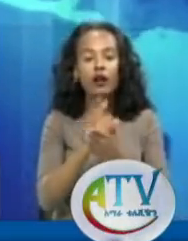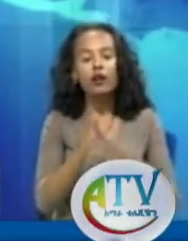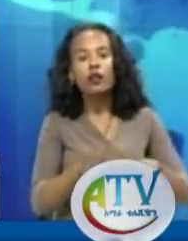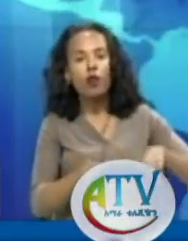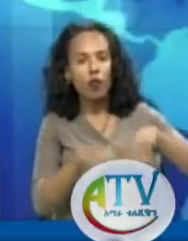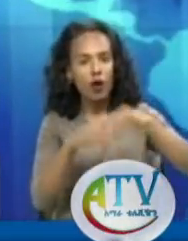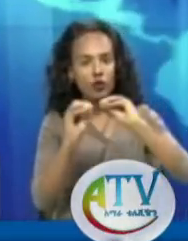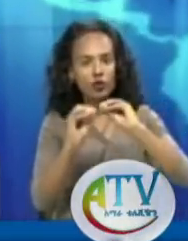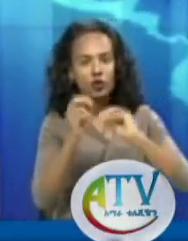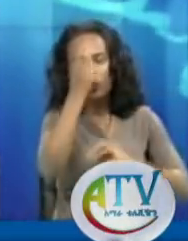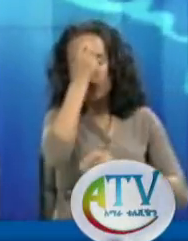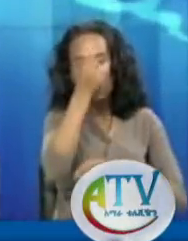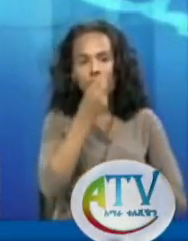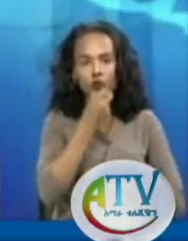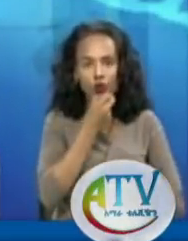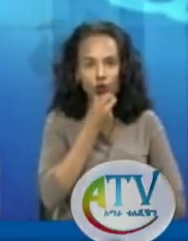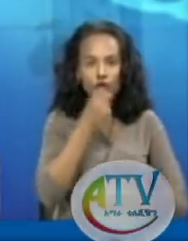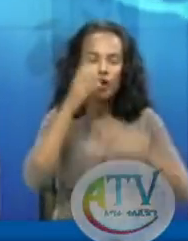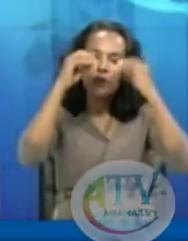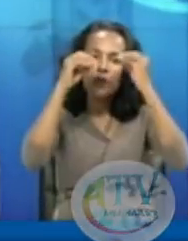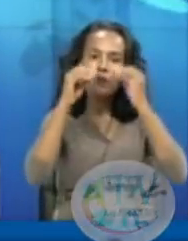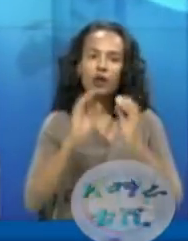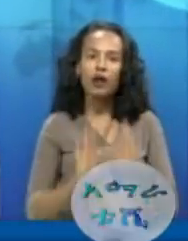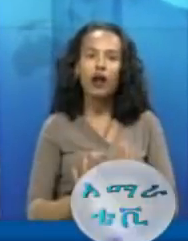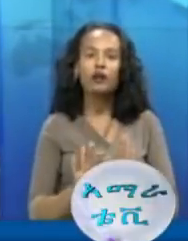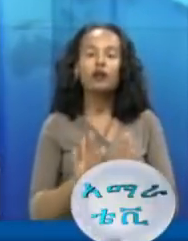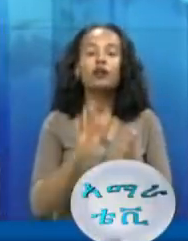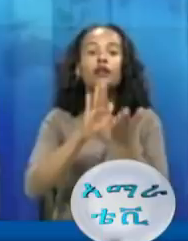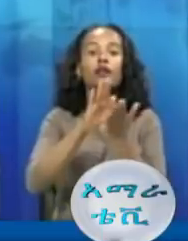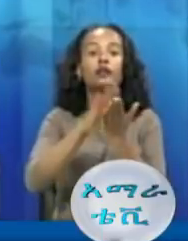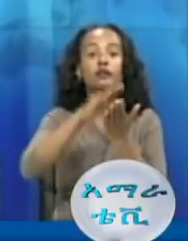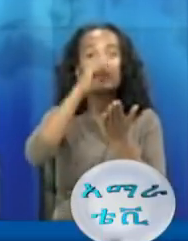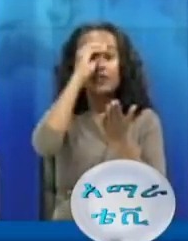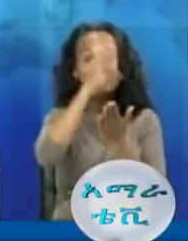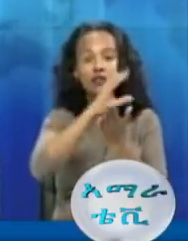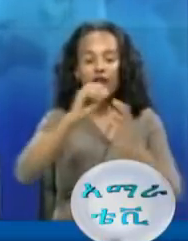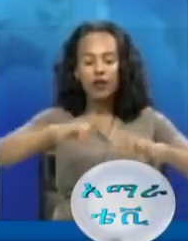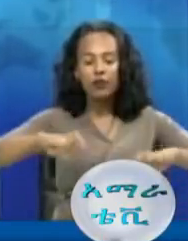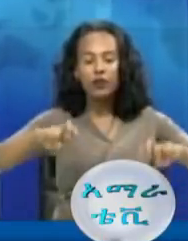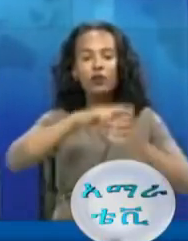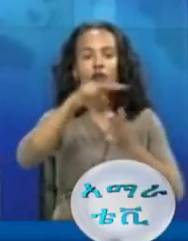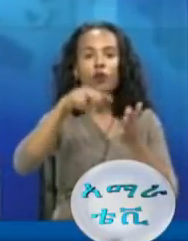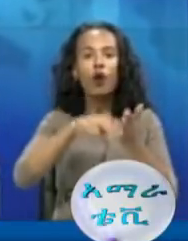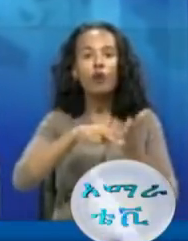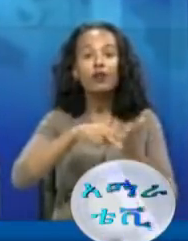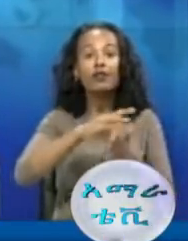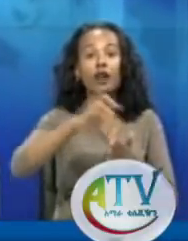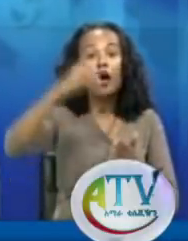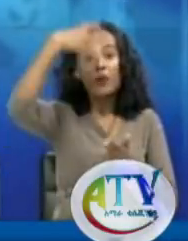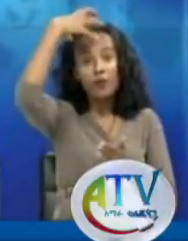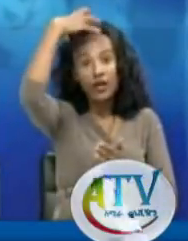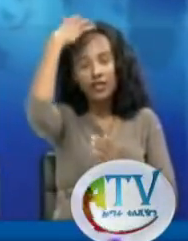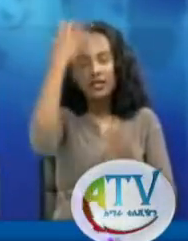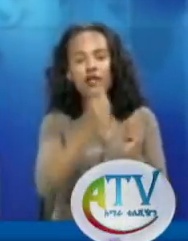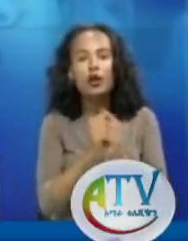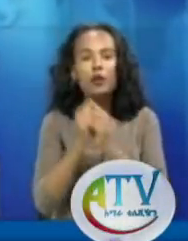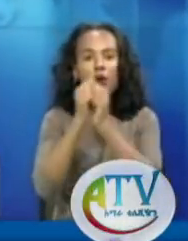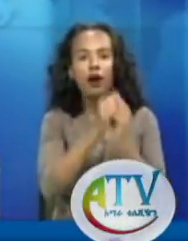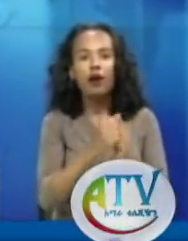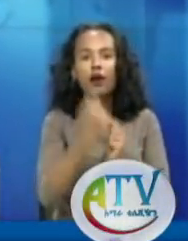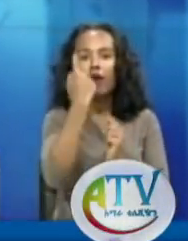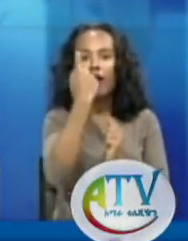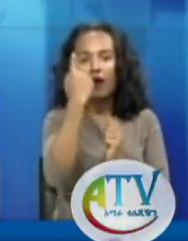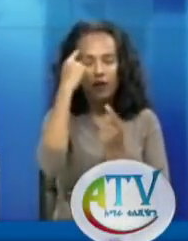ተማሪዎች፣ ወላጆች፣ መምህራን፣ የትምህርትና የምርምር ተቋማትና መንግስት በጋራ ለአንድ